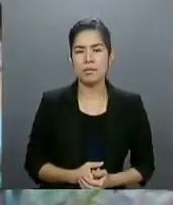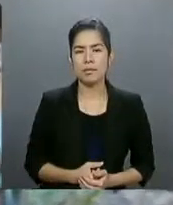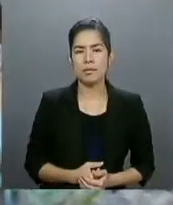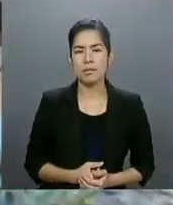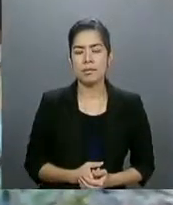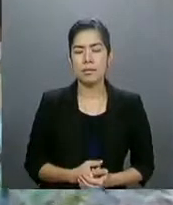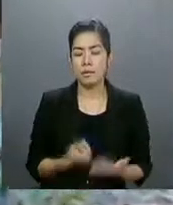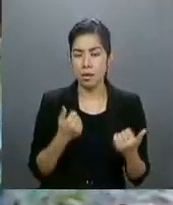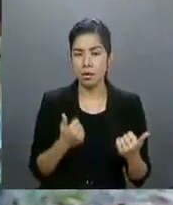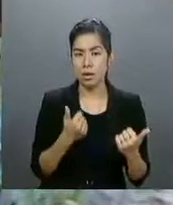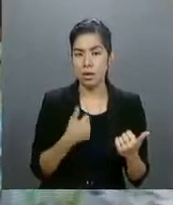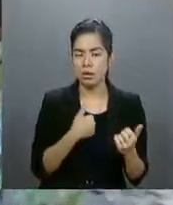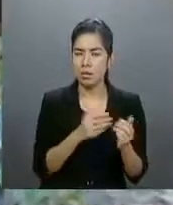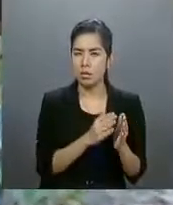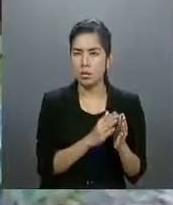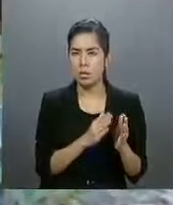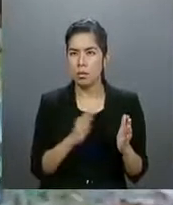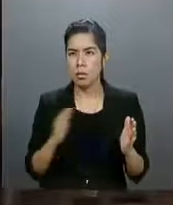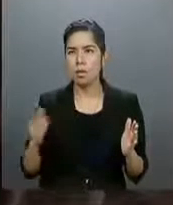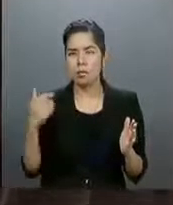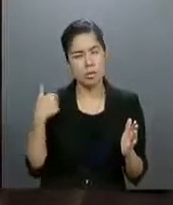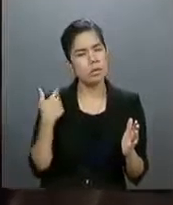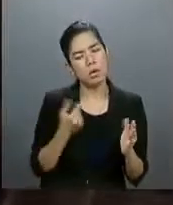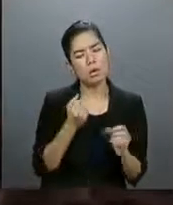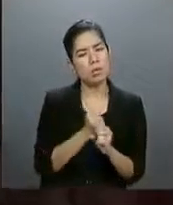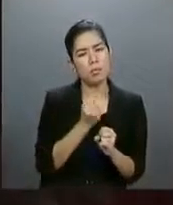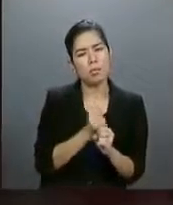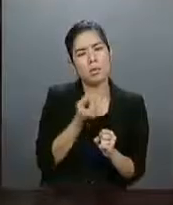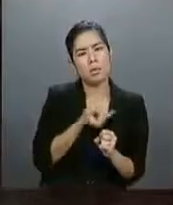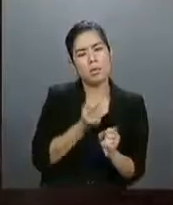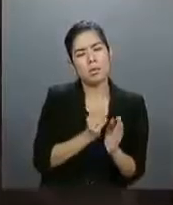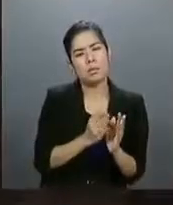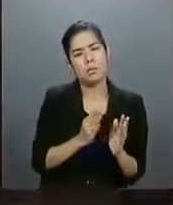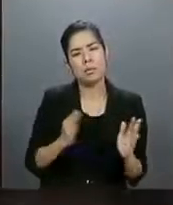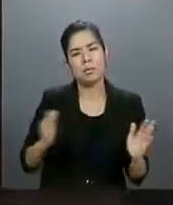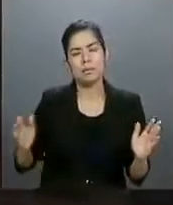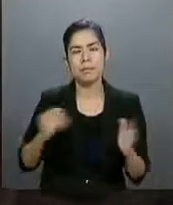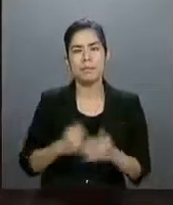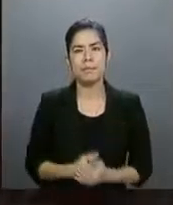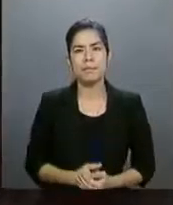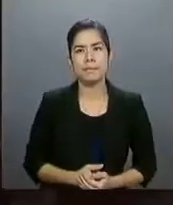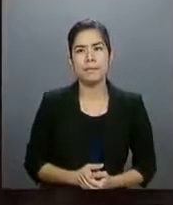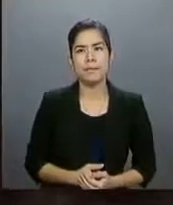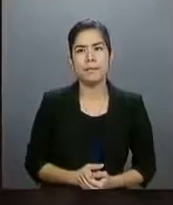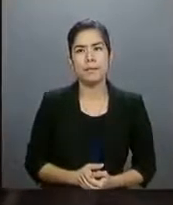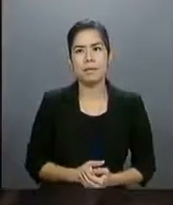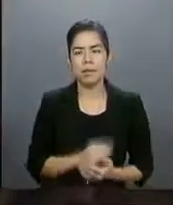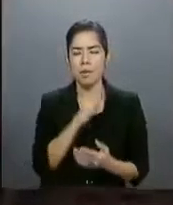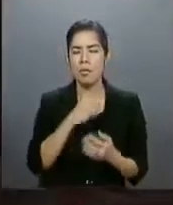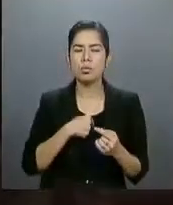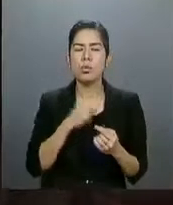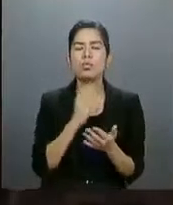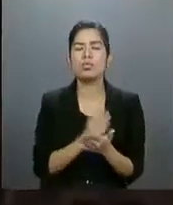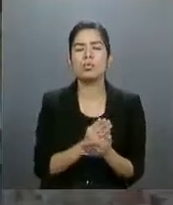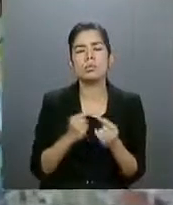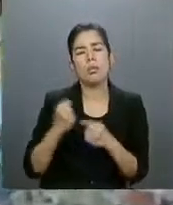มาทุกวันนี้ทำมาได้ทุกวันนี้ทำไปเรื่อยๆนู้นว่าต่อยิบต่อไม่มีแรงนู้นแหละทำไปแบบนั้น